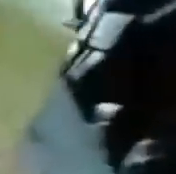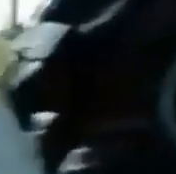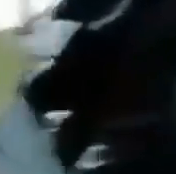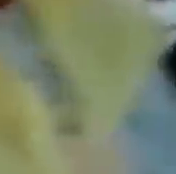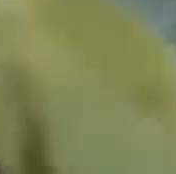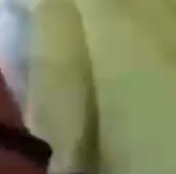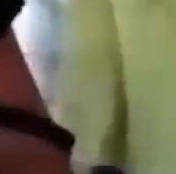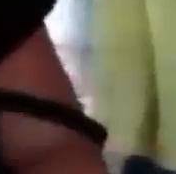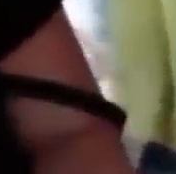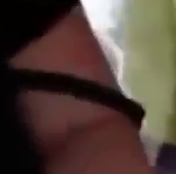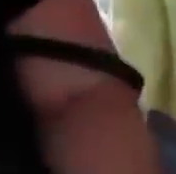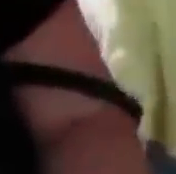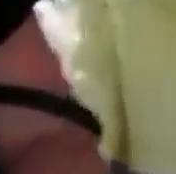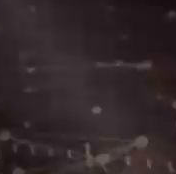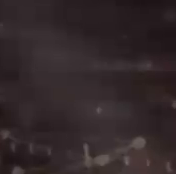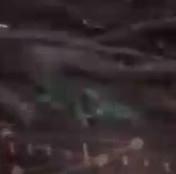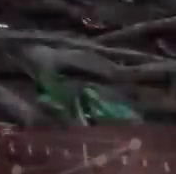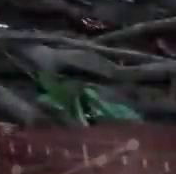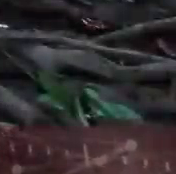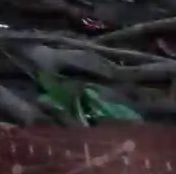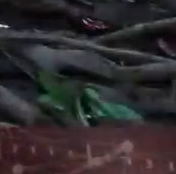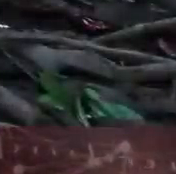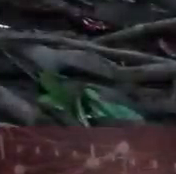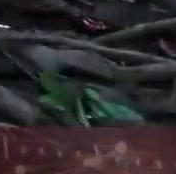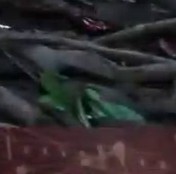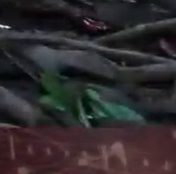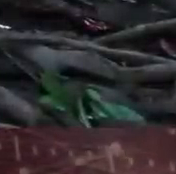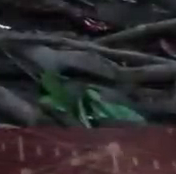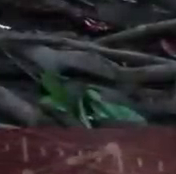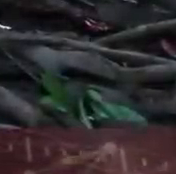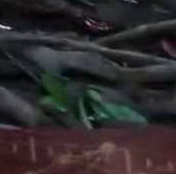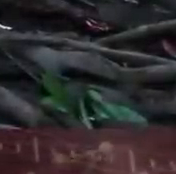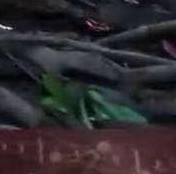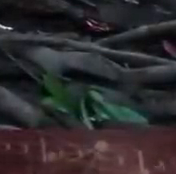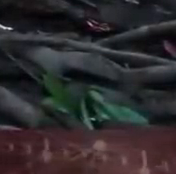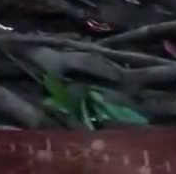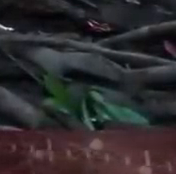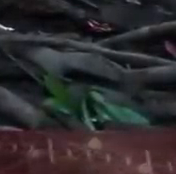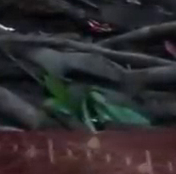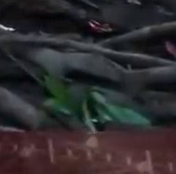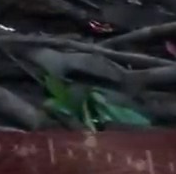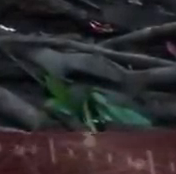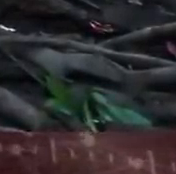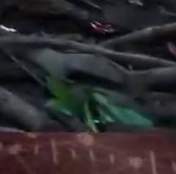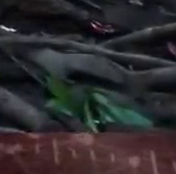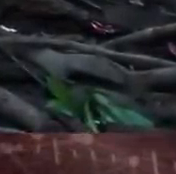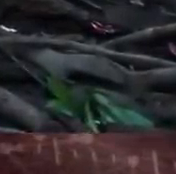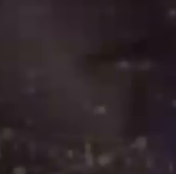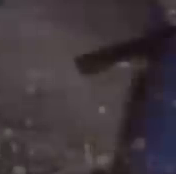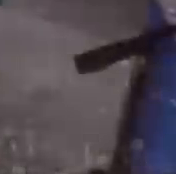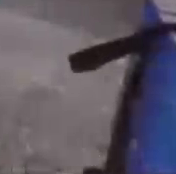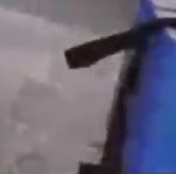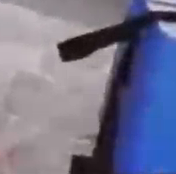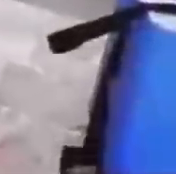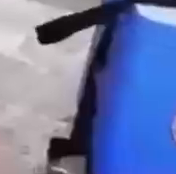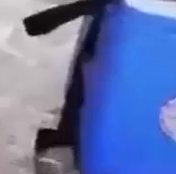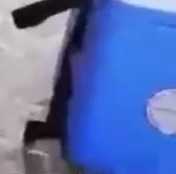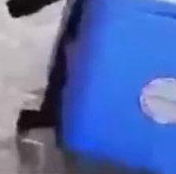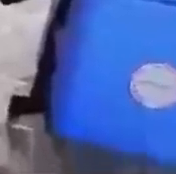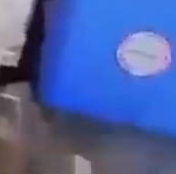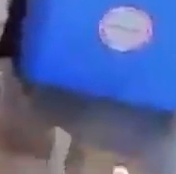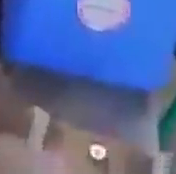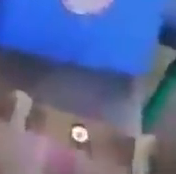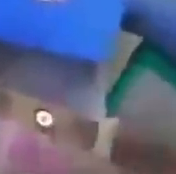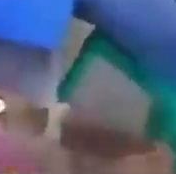kasi yung regional office ay doon sa DOH Central Luzon. Walo po kaming hindi pa sumasahod po sa Cabanatuan pa lang po yun. Pero meron pa pala kaming